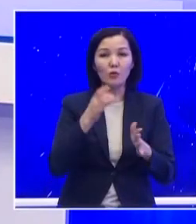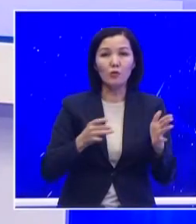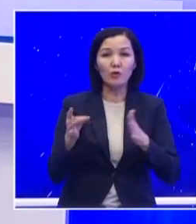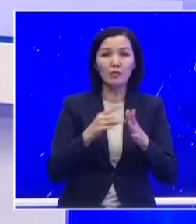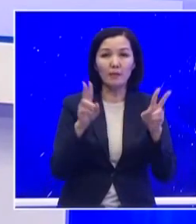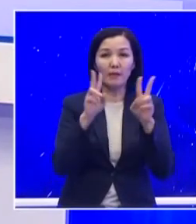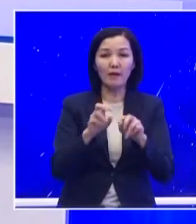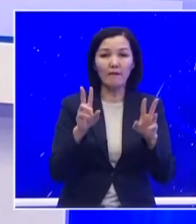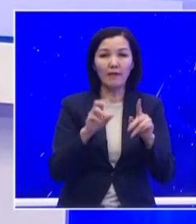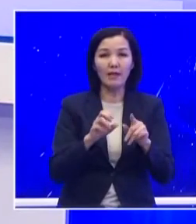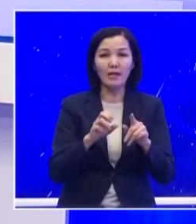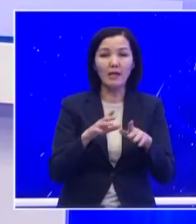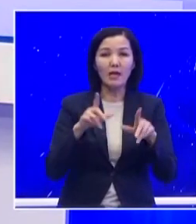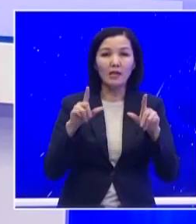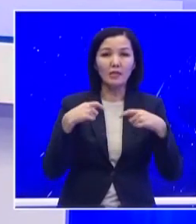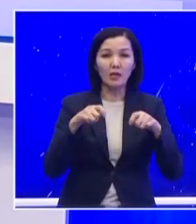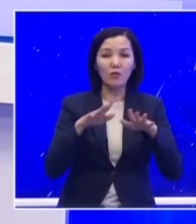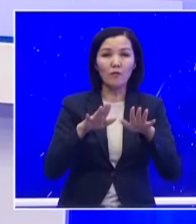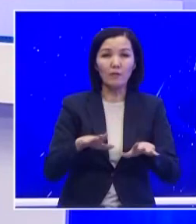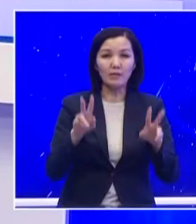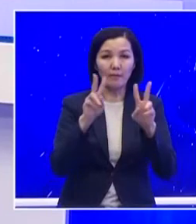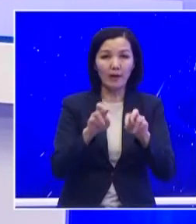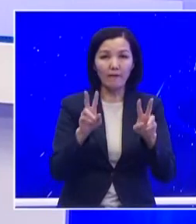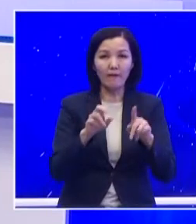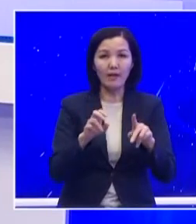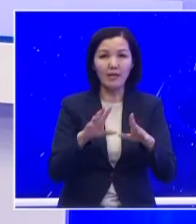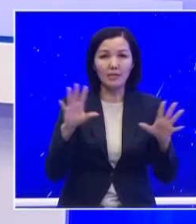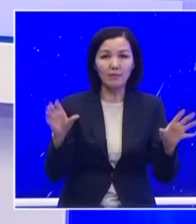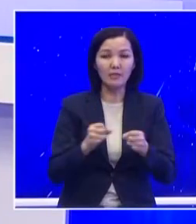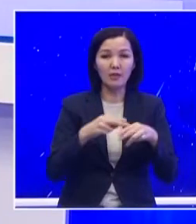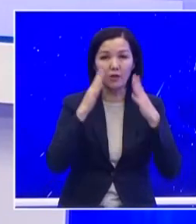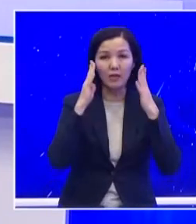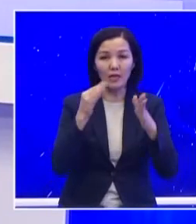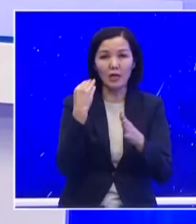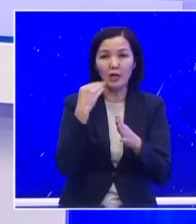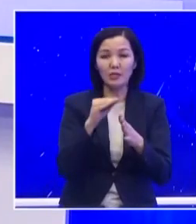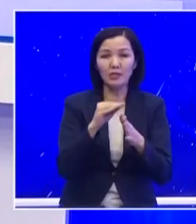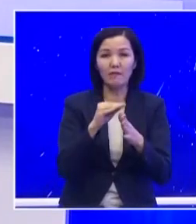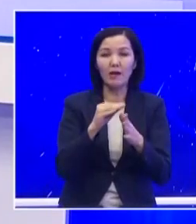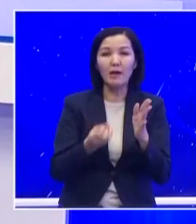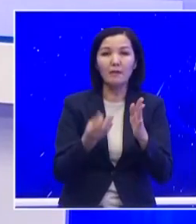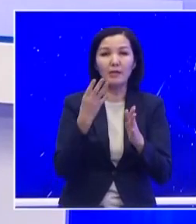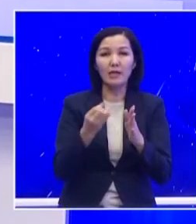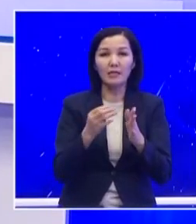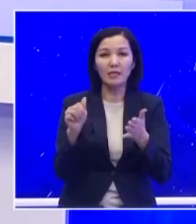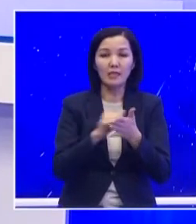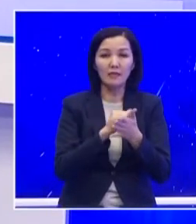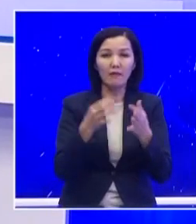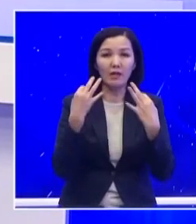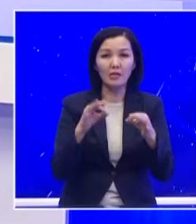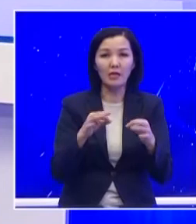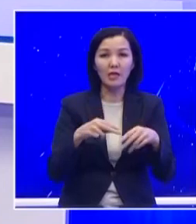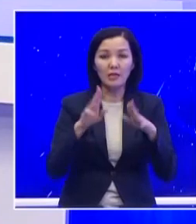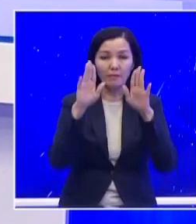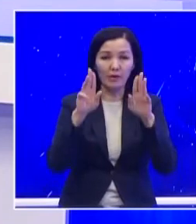тоже проверили основные точки торговли. Особое внимание спасатели уделяли качеству реализуемой продукции, наличию сертификатов, а также